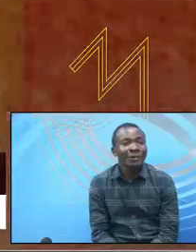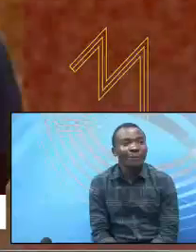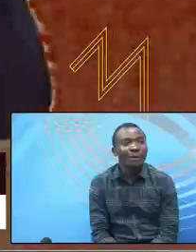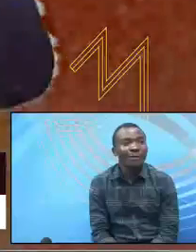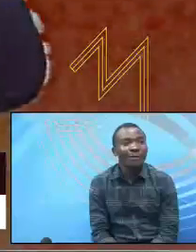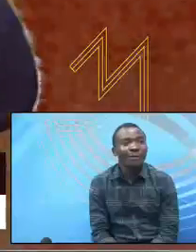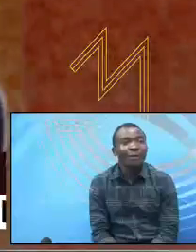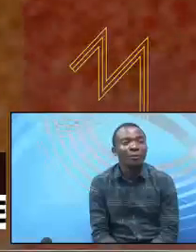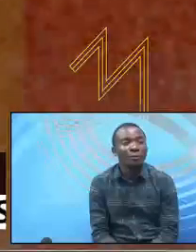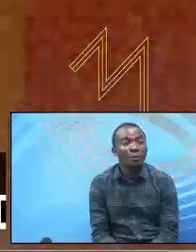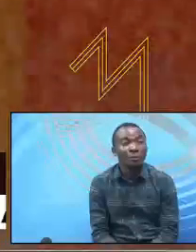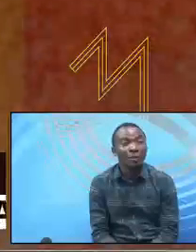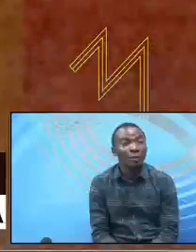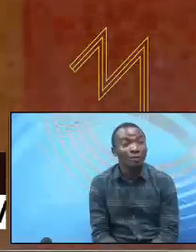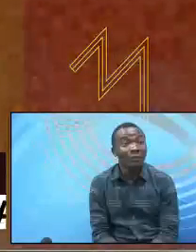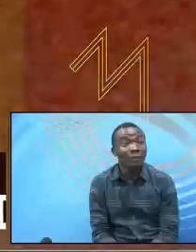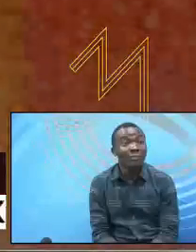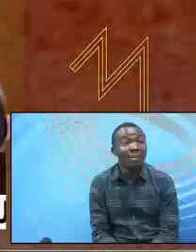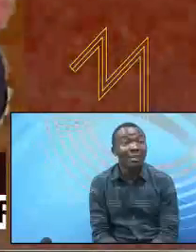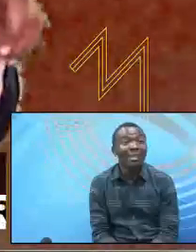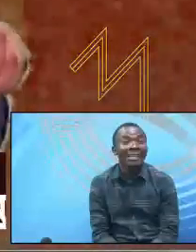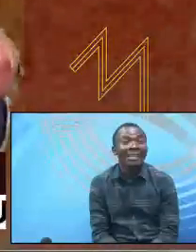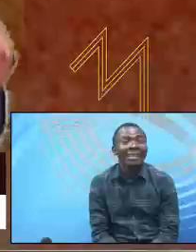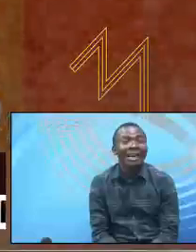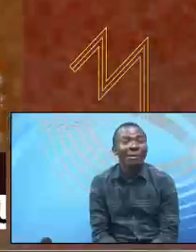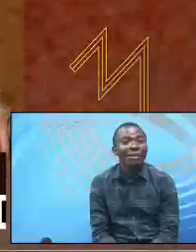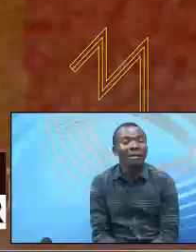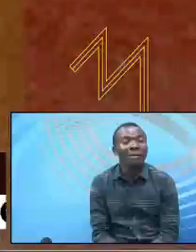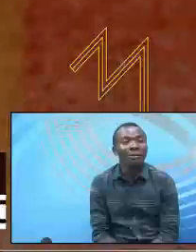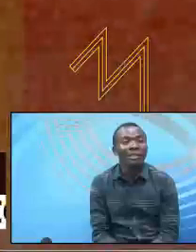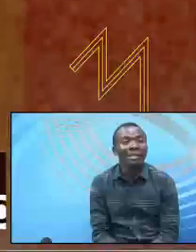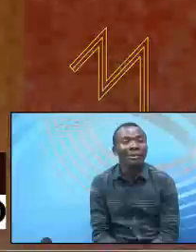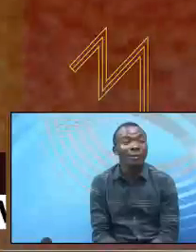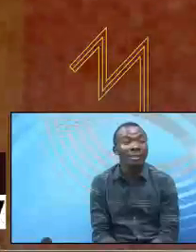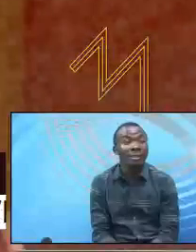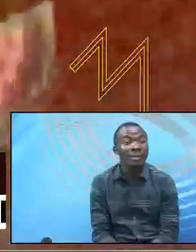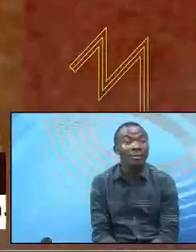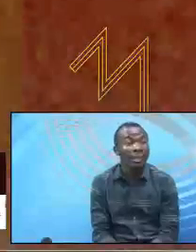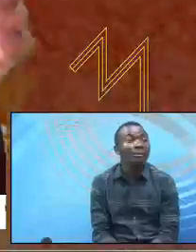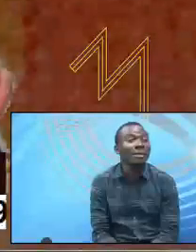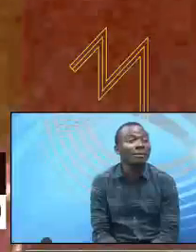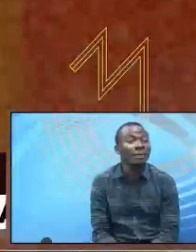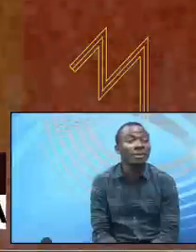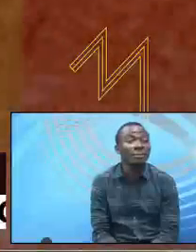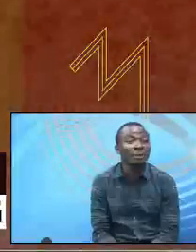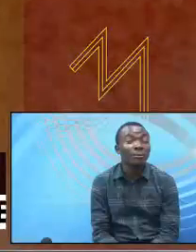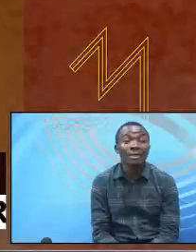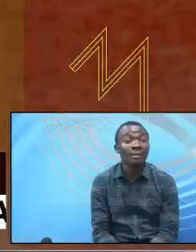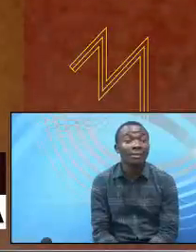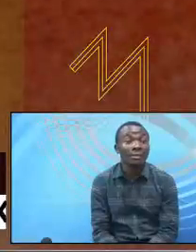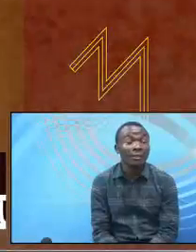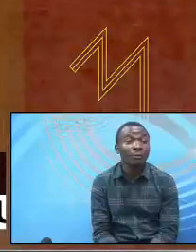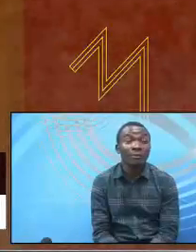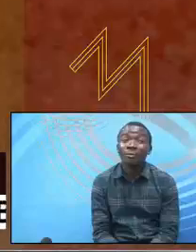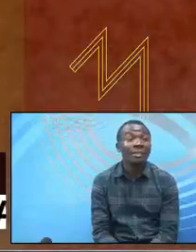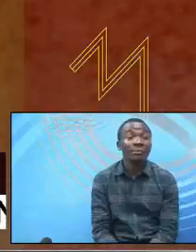uburyo bukorwamo umuntu ufite ubumuga bwo kutumva no kutavuga ntabwo yashobora kubimenya kuko iyo yabonaga bivuga muri iyo mikoro gusa ko